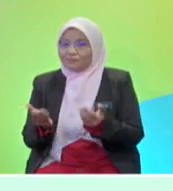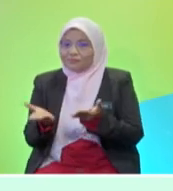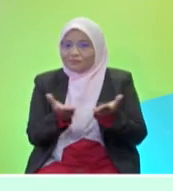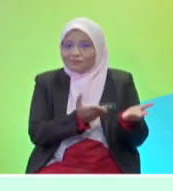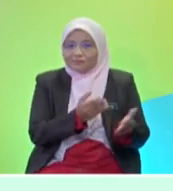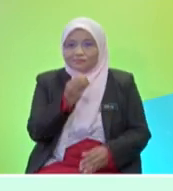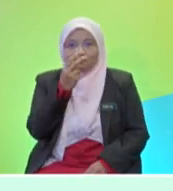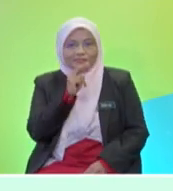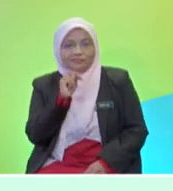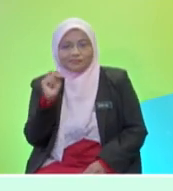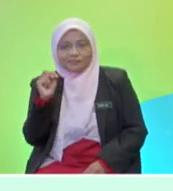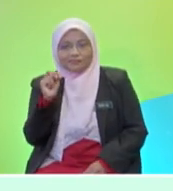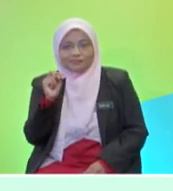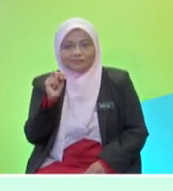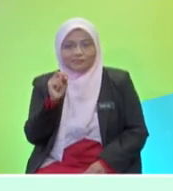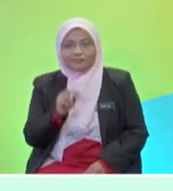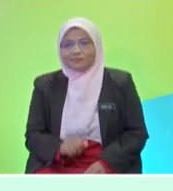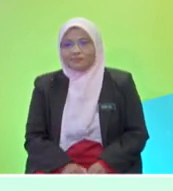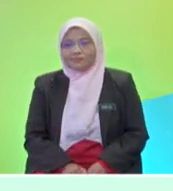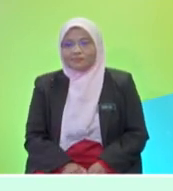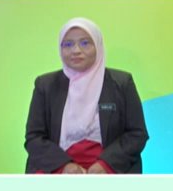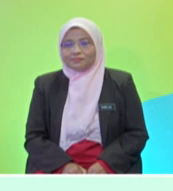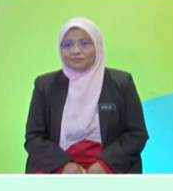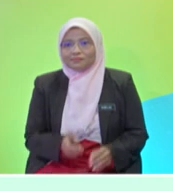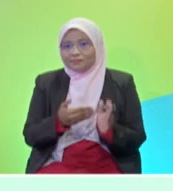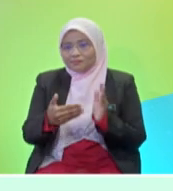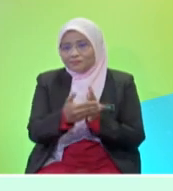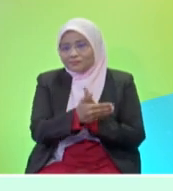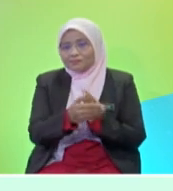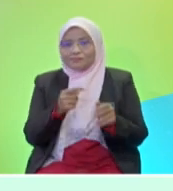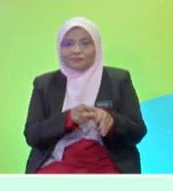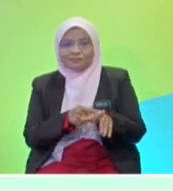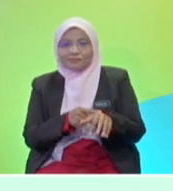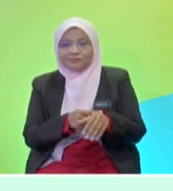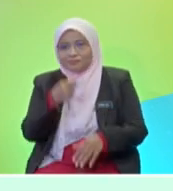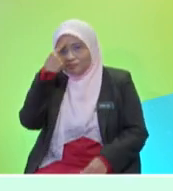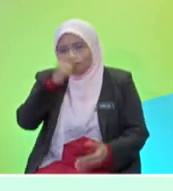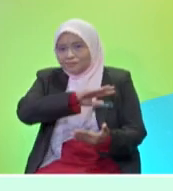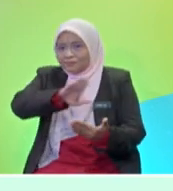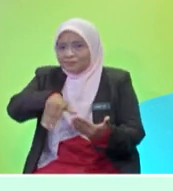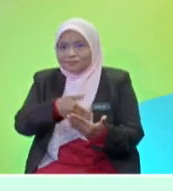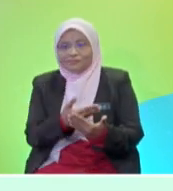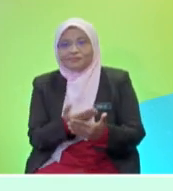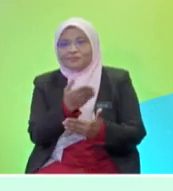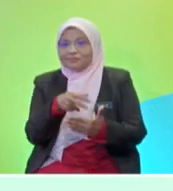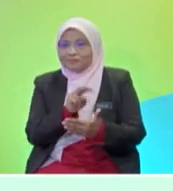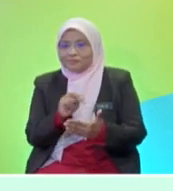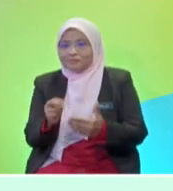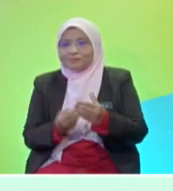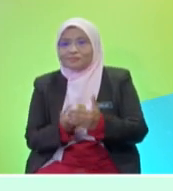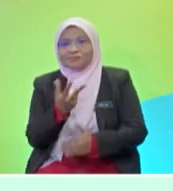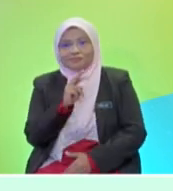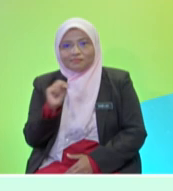yang dihasilkan oleh daun tadi ke semua bahagian tumbuhan. Dan yang kedua, Mira, batang